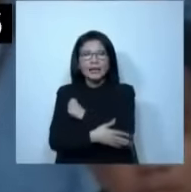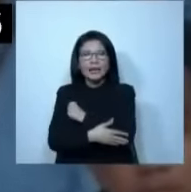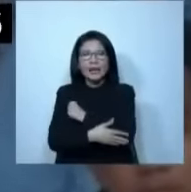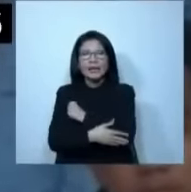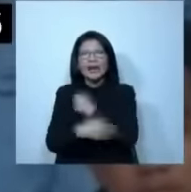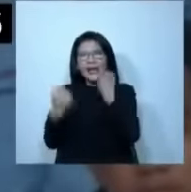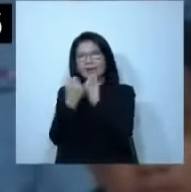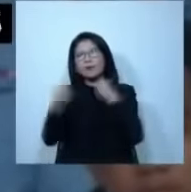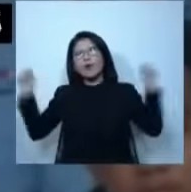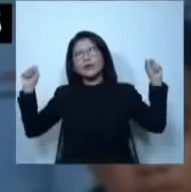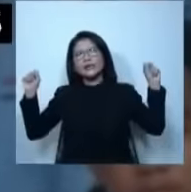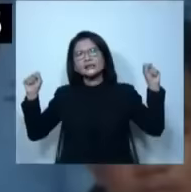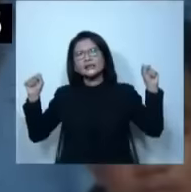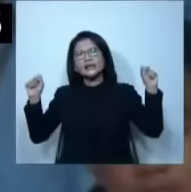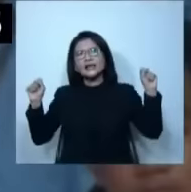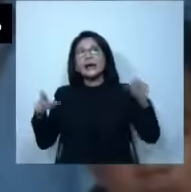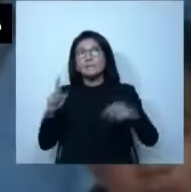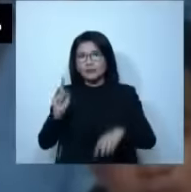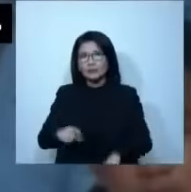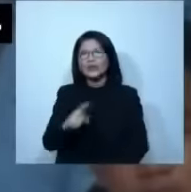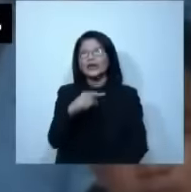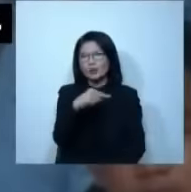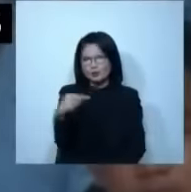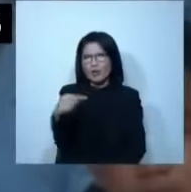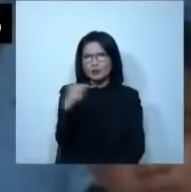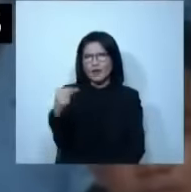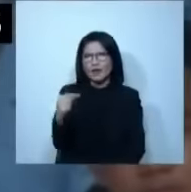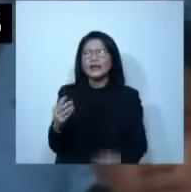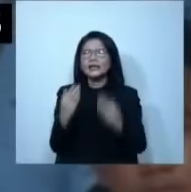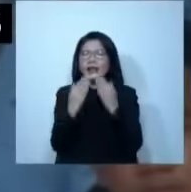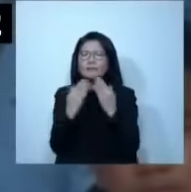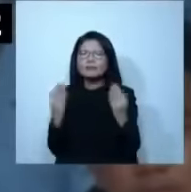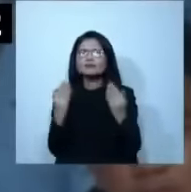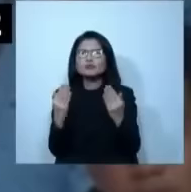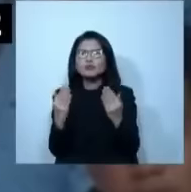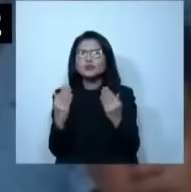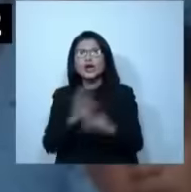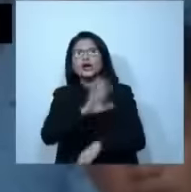demokrasi dengan segala kekurangannya. Kita bersyukur semua